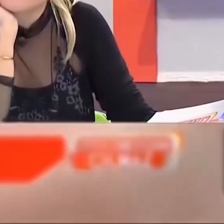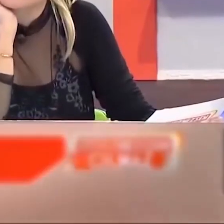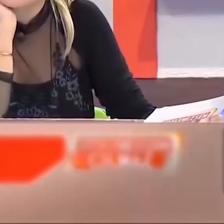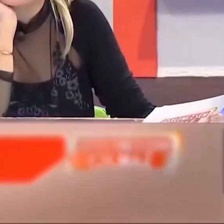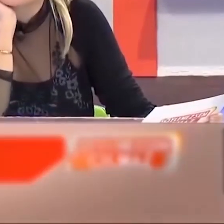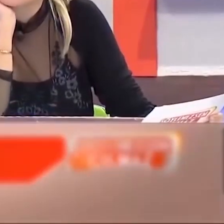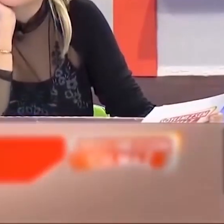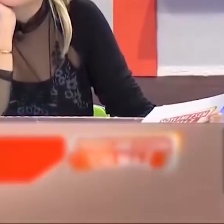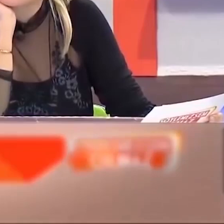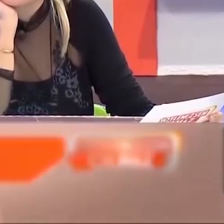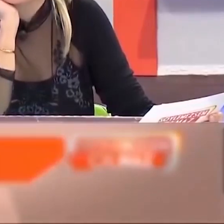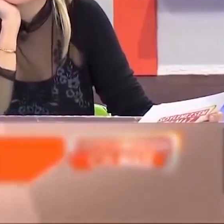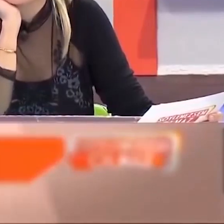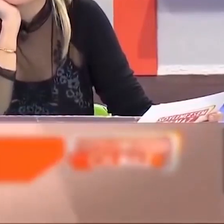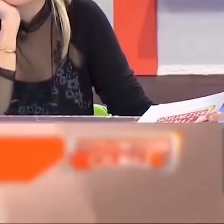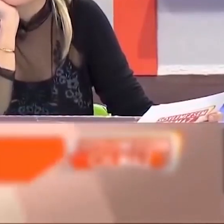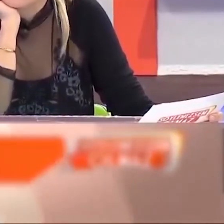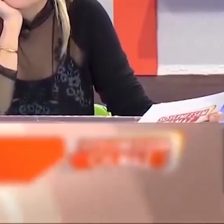devam edelim